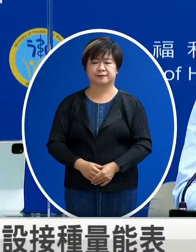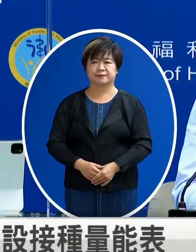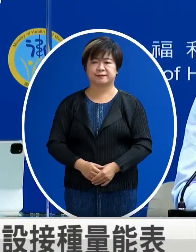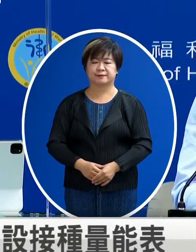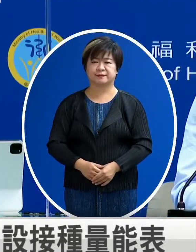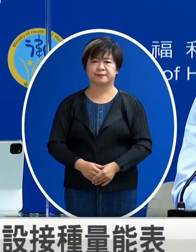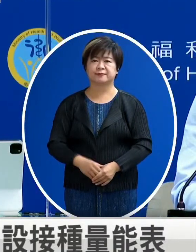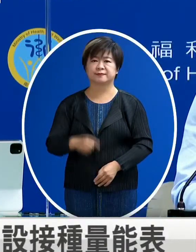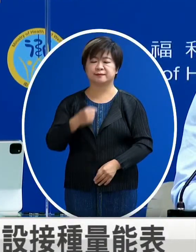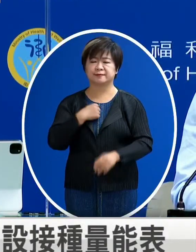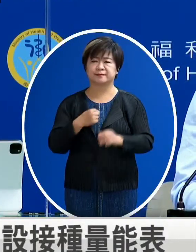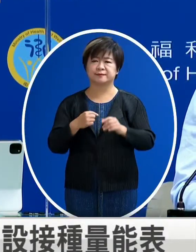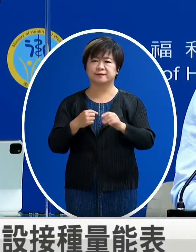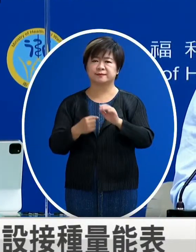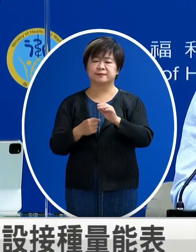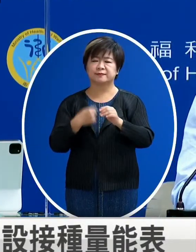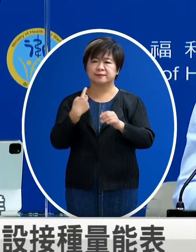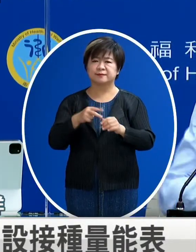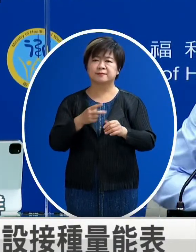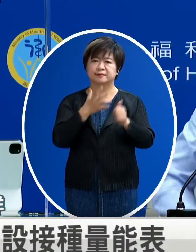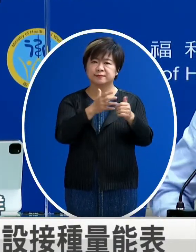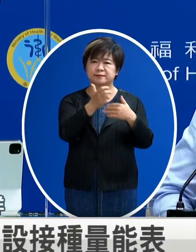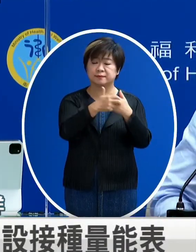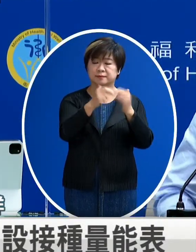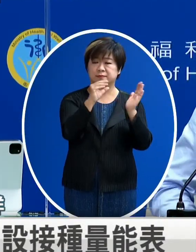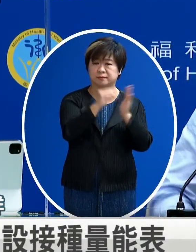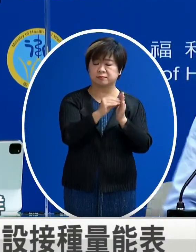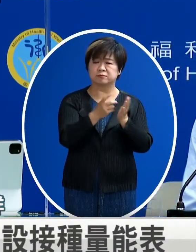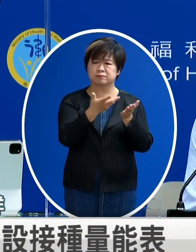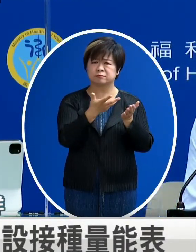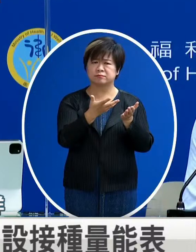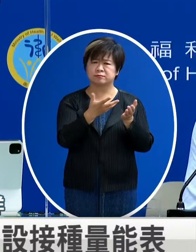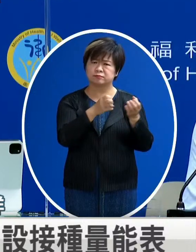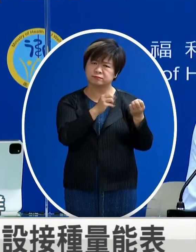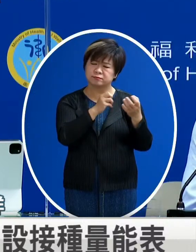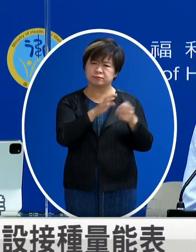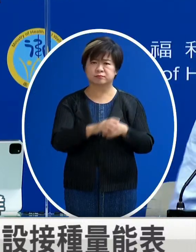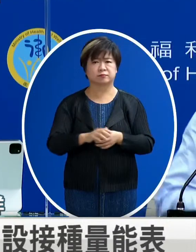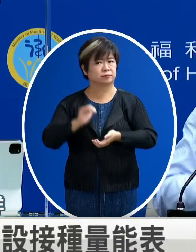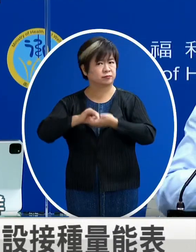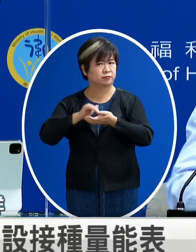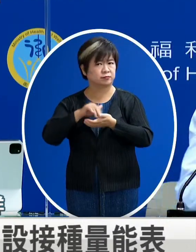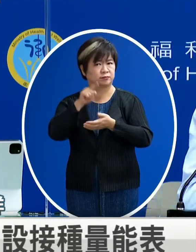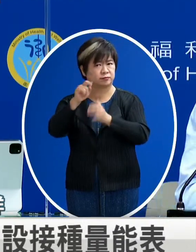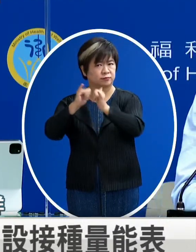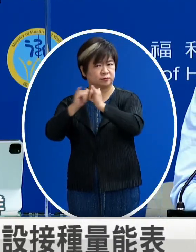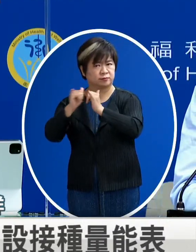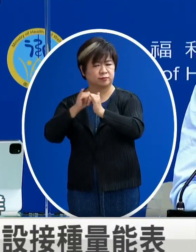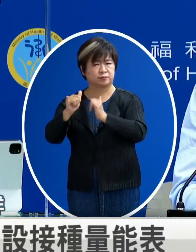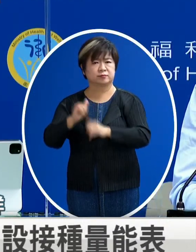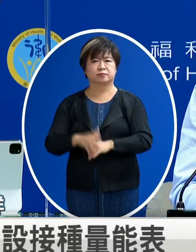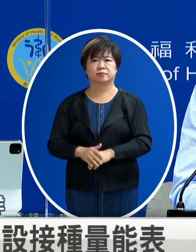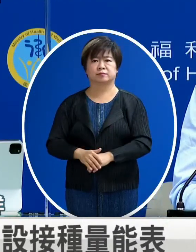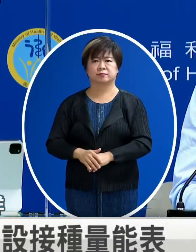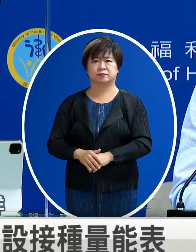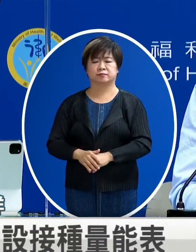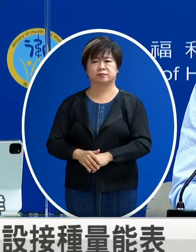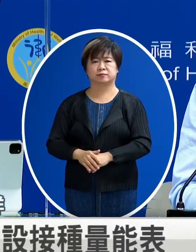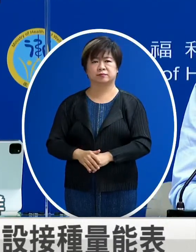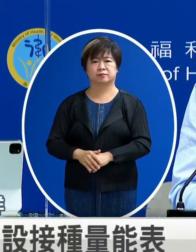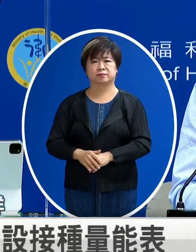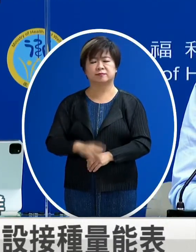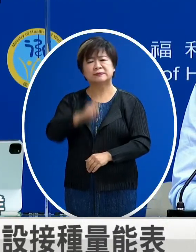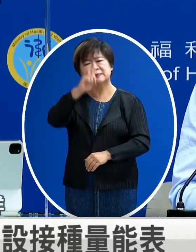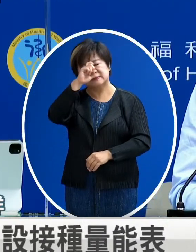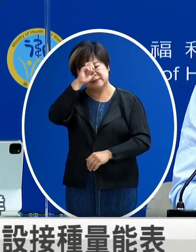这个部分我们再请卫生局这边再去厘清了哈。那有时候是这个民众他可能就是一